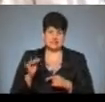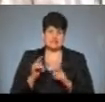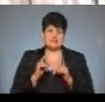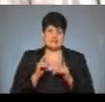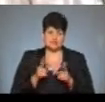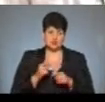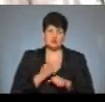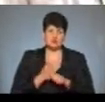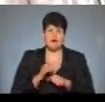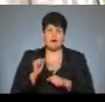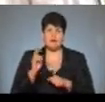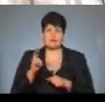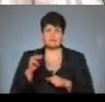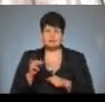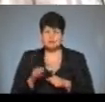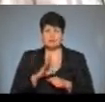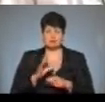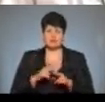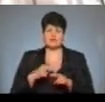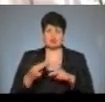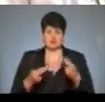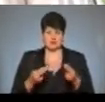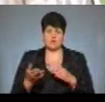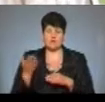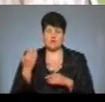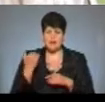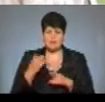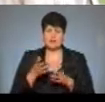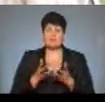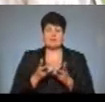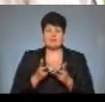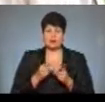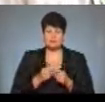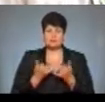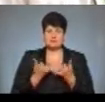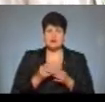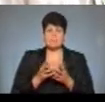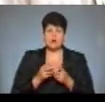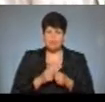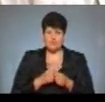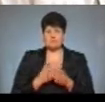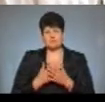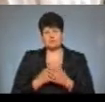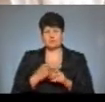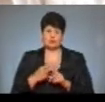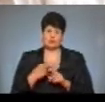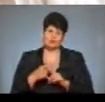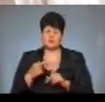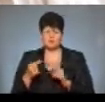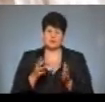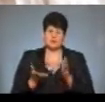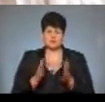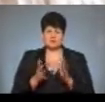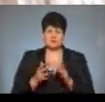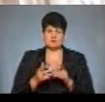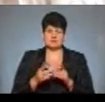згідно зробили акт, де буде відшкодування. По попередніх підрахунках, що ми зараз порахували, то так, плюс-мінус, це виходить там